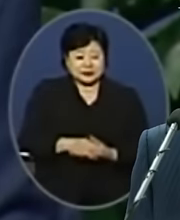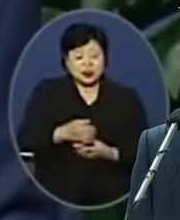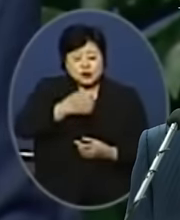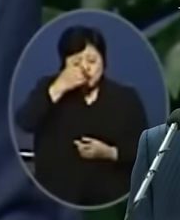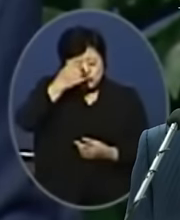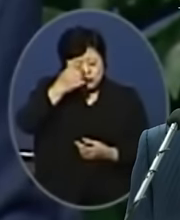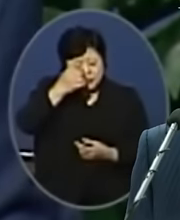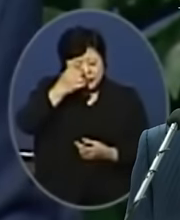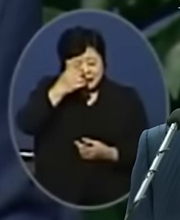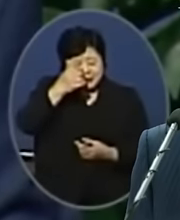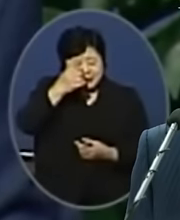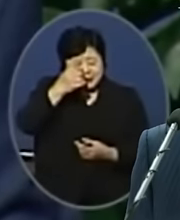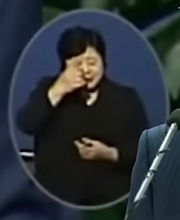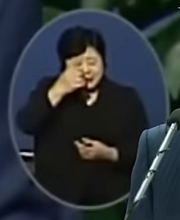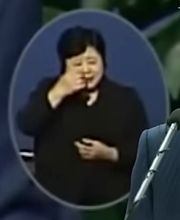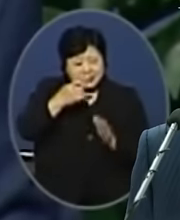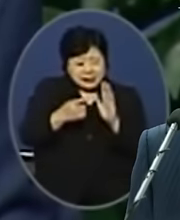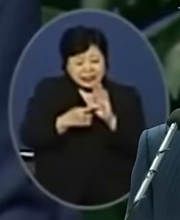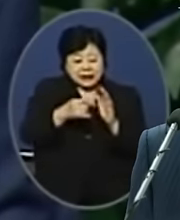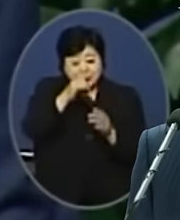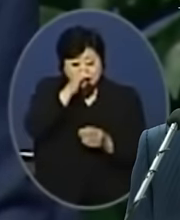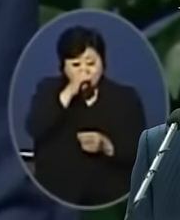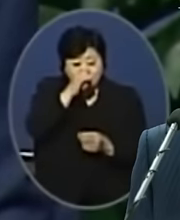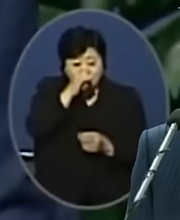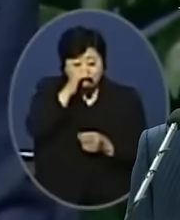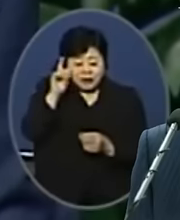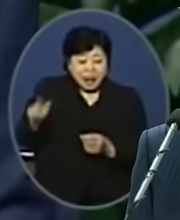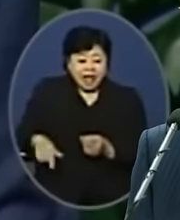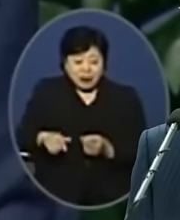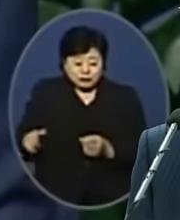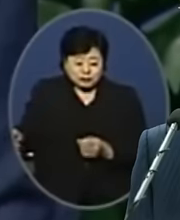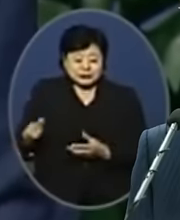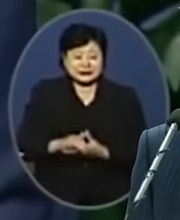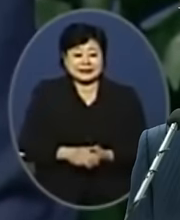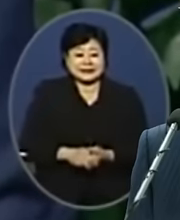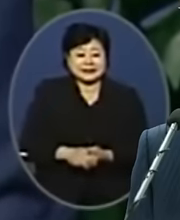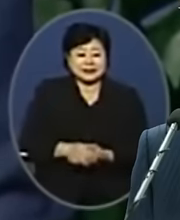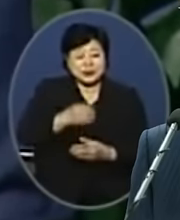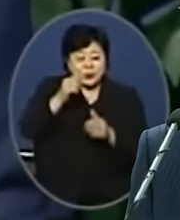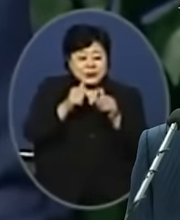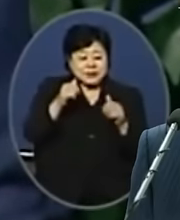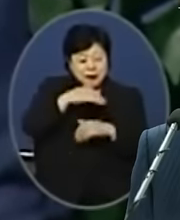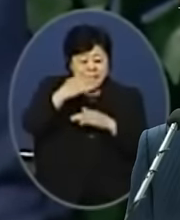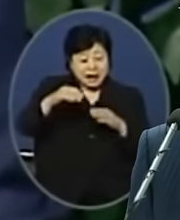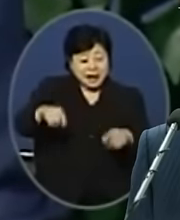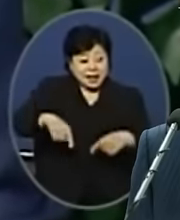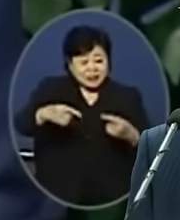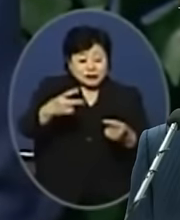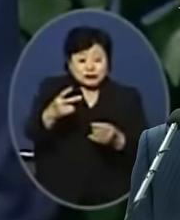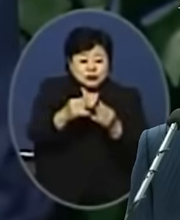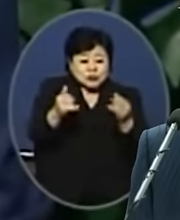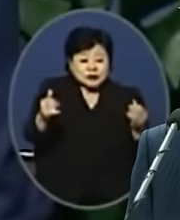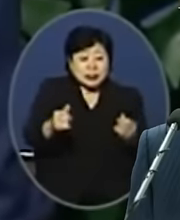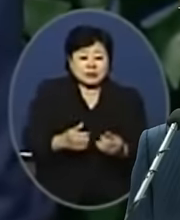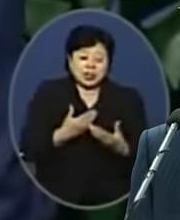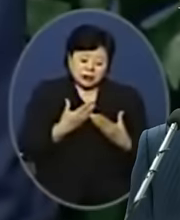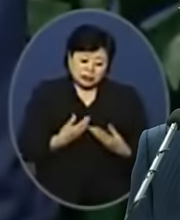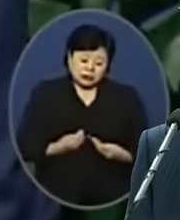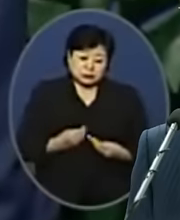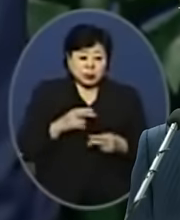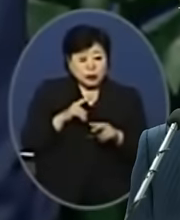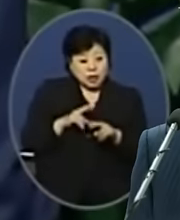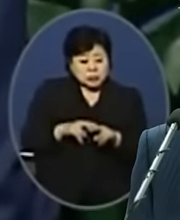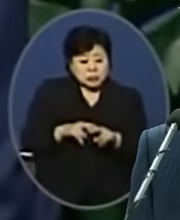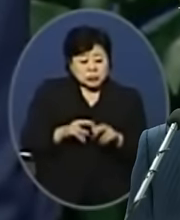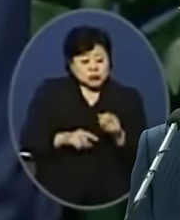꿈 징조가 있습니다. 하루는 요셉이 방에 들어가니까 이 두 사람이 낙심을 하고 이렇게